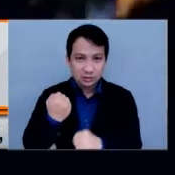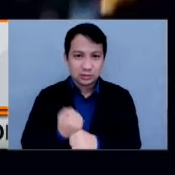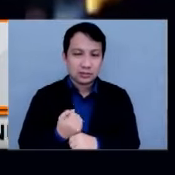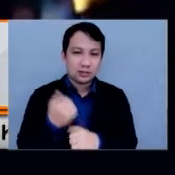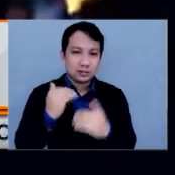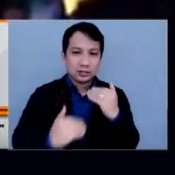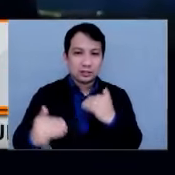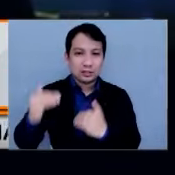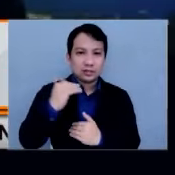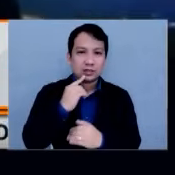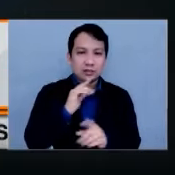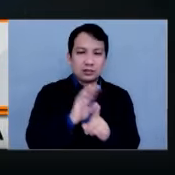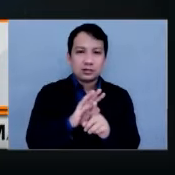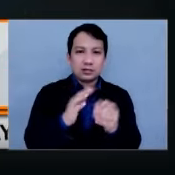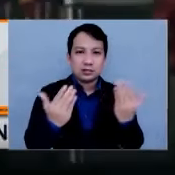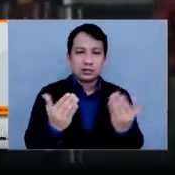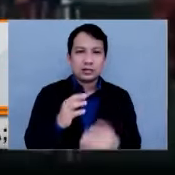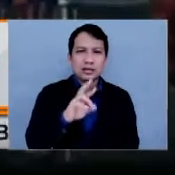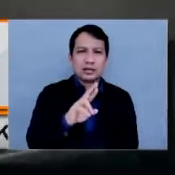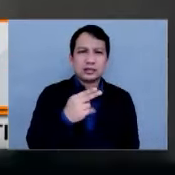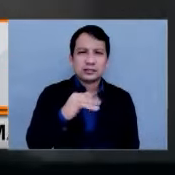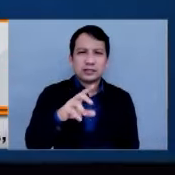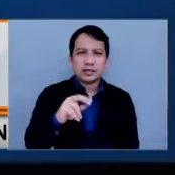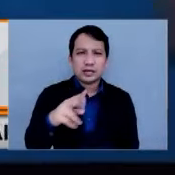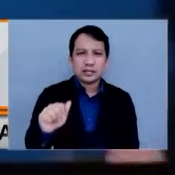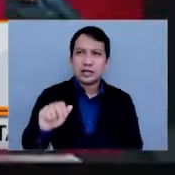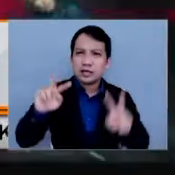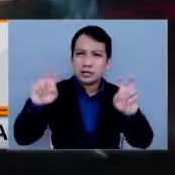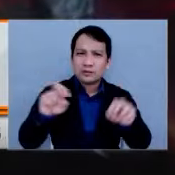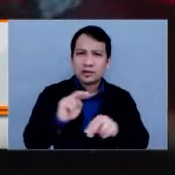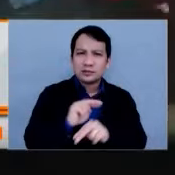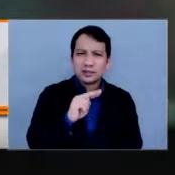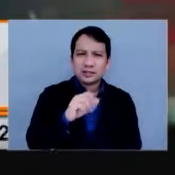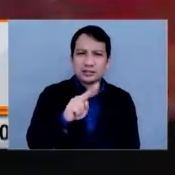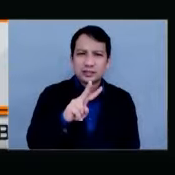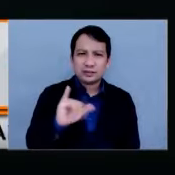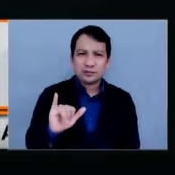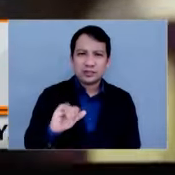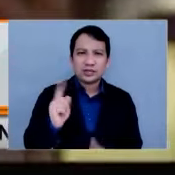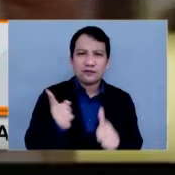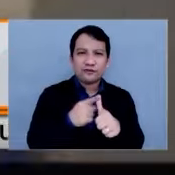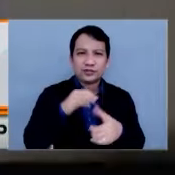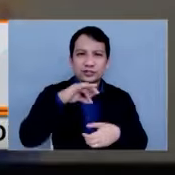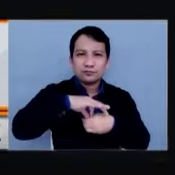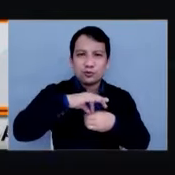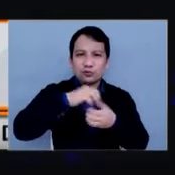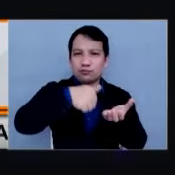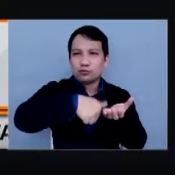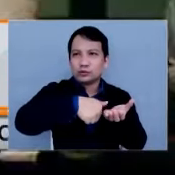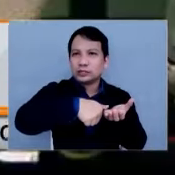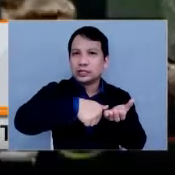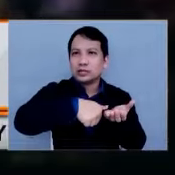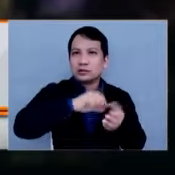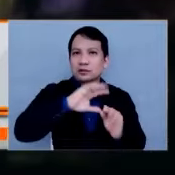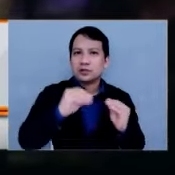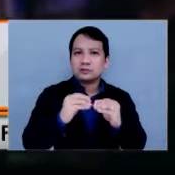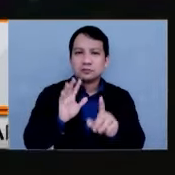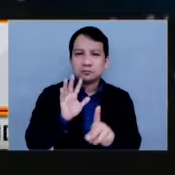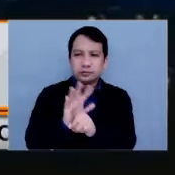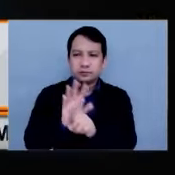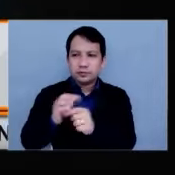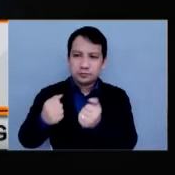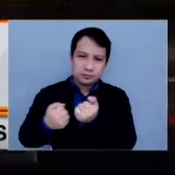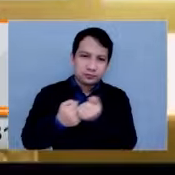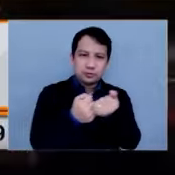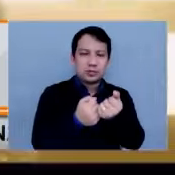ang fanbase ni Rihanna na Navy. Taunang voting competition ng Billboard Music Chart, ang Fan Army